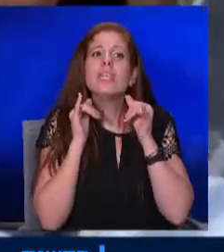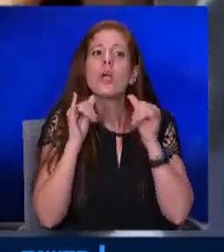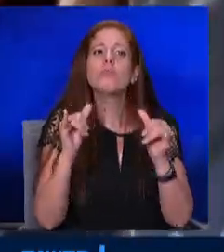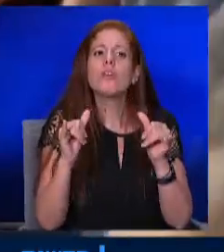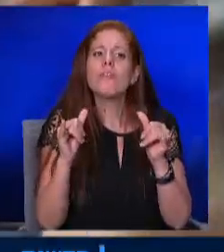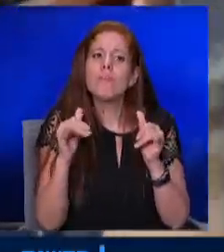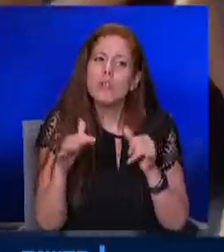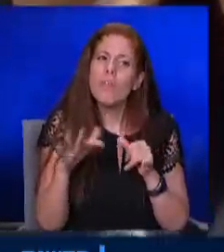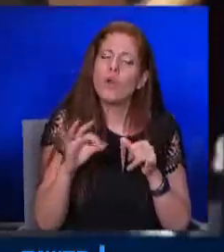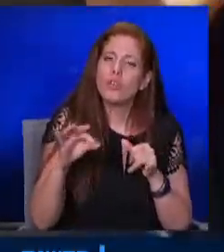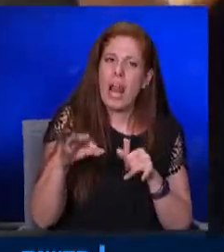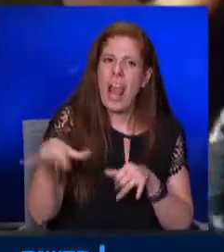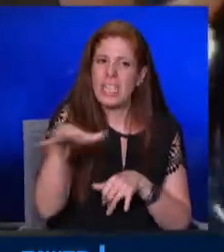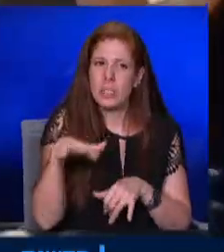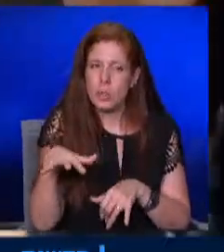חמאס.